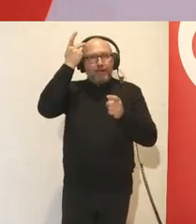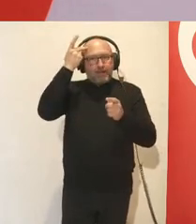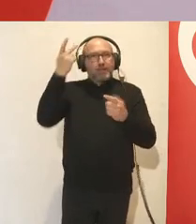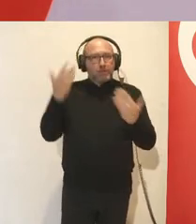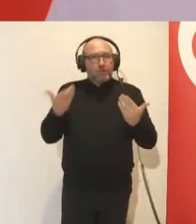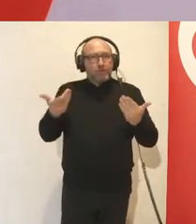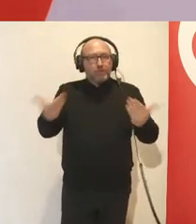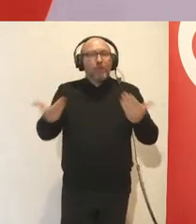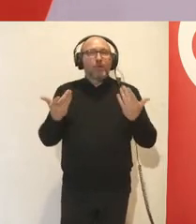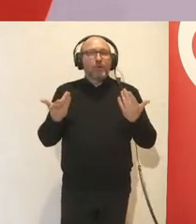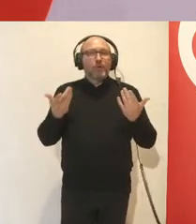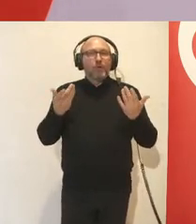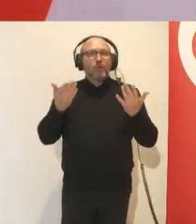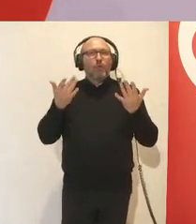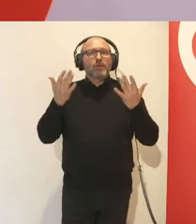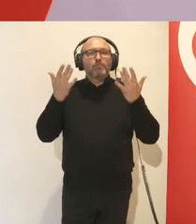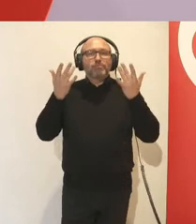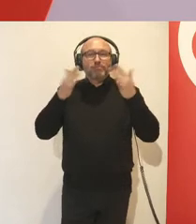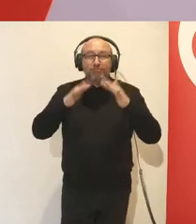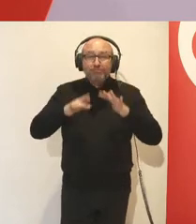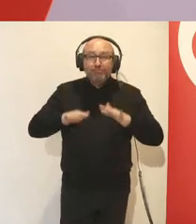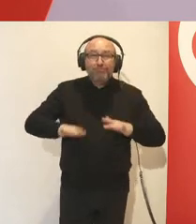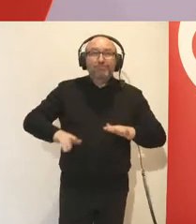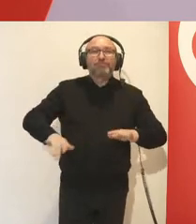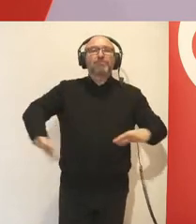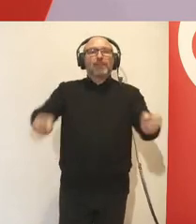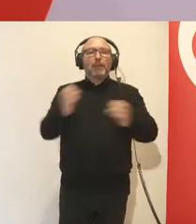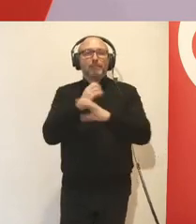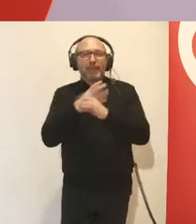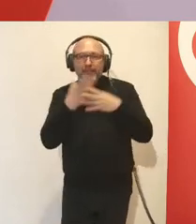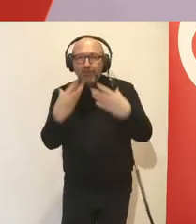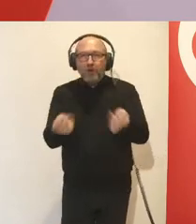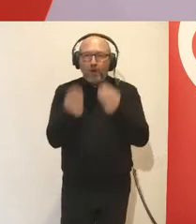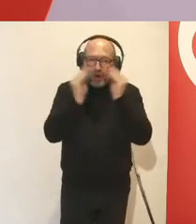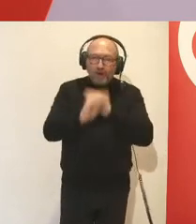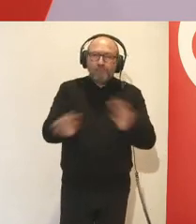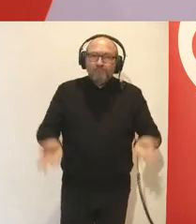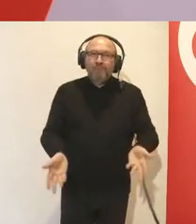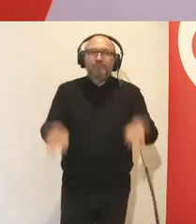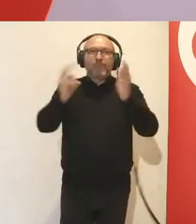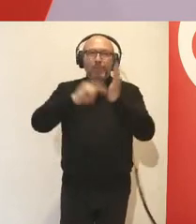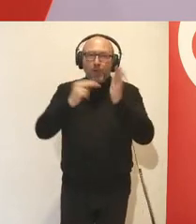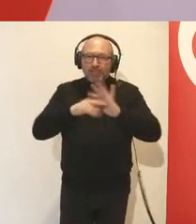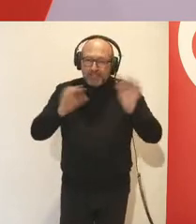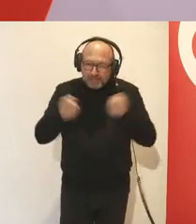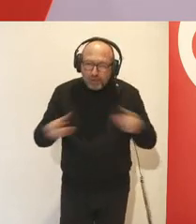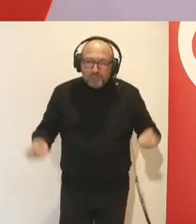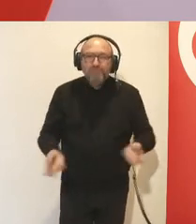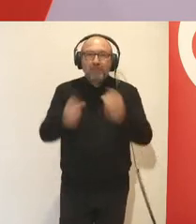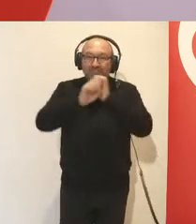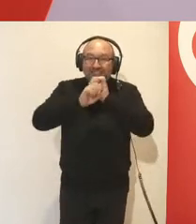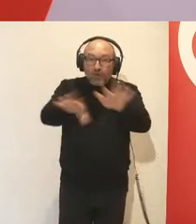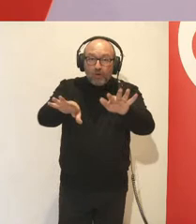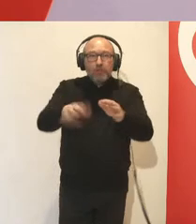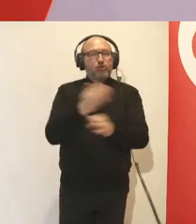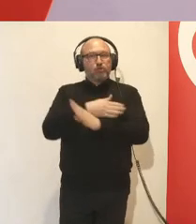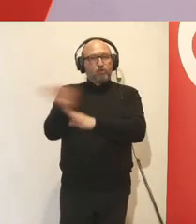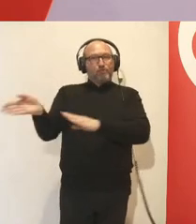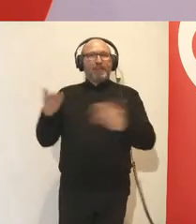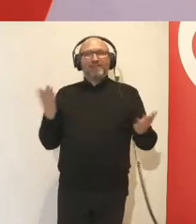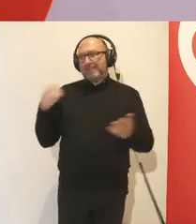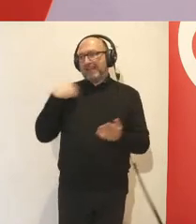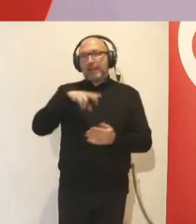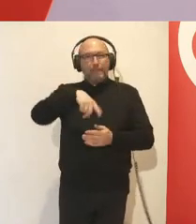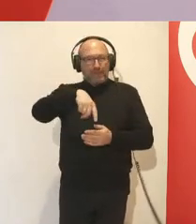und dann erreicht es irgendwann die die die medien dann erreicht es die politik und dann ist ja eigentlich schon zu spät bei dem was pia